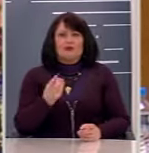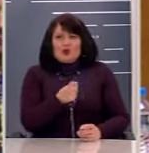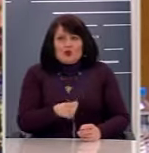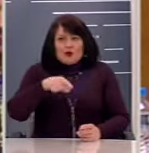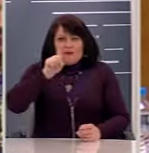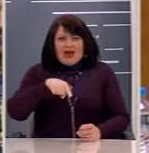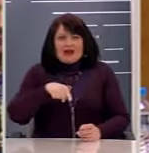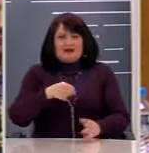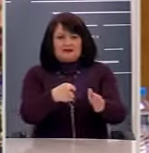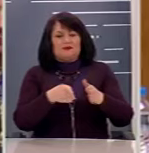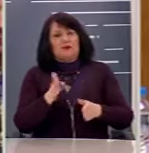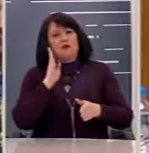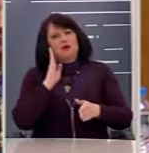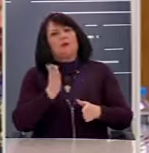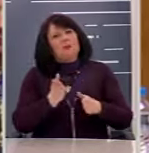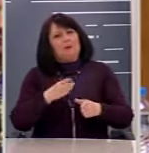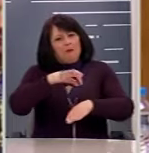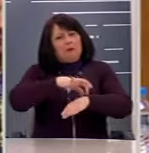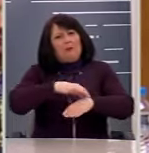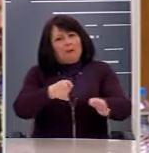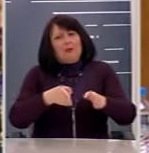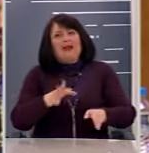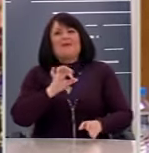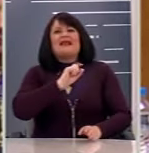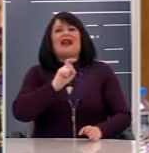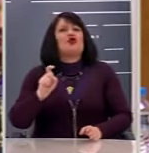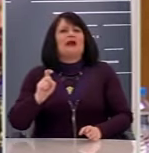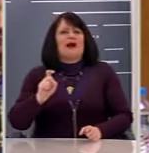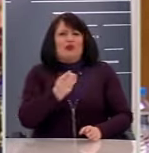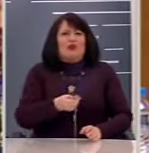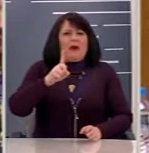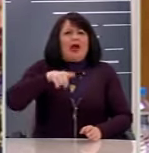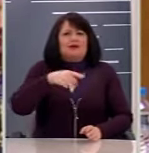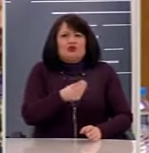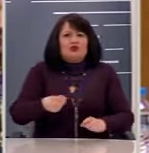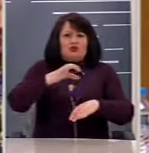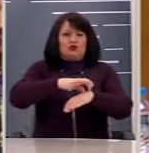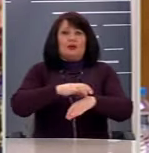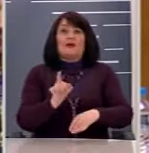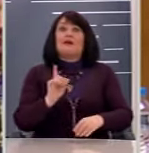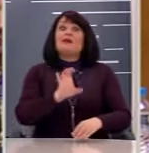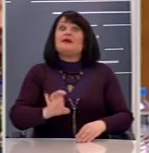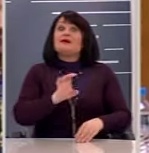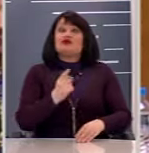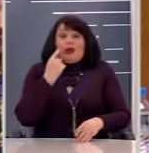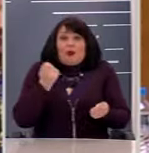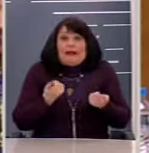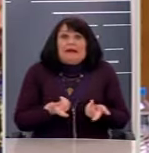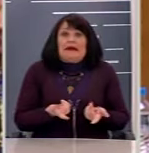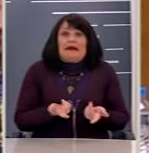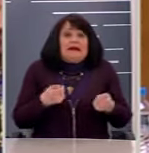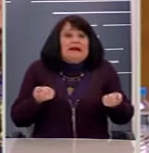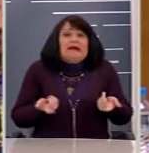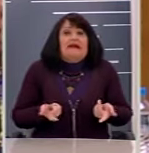παραπάνω νοσηλείας. Αυτά σήμαιναν 50 εκατομμύρια. Δεν πρέπει να ερευνηθεί? Έχει